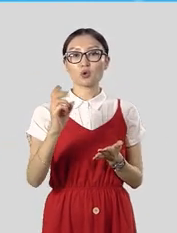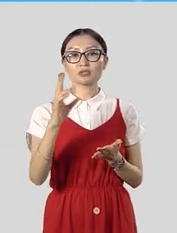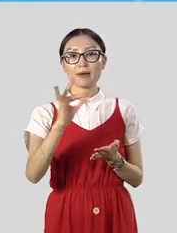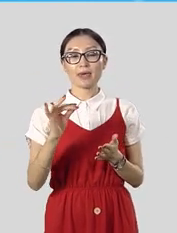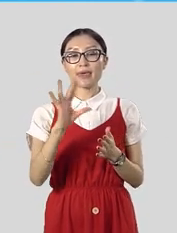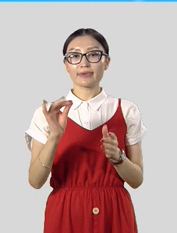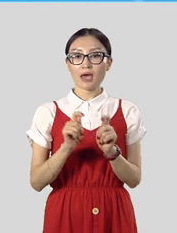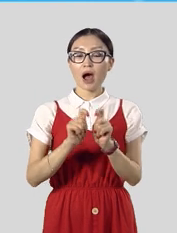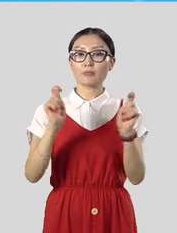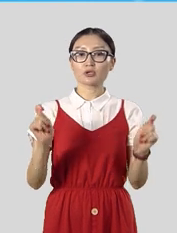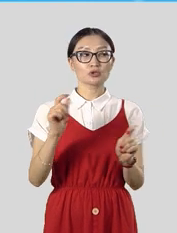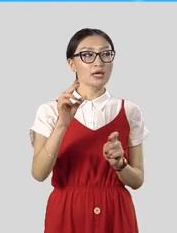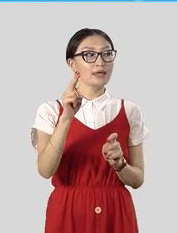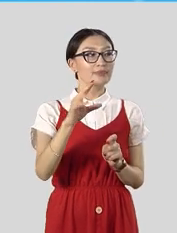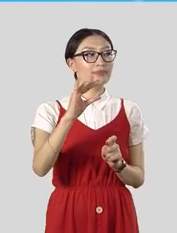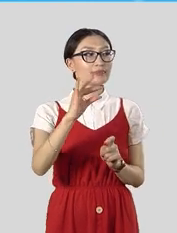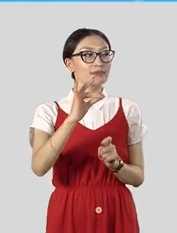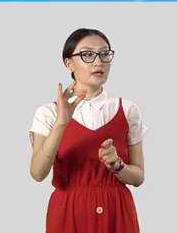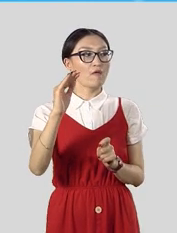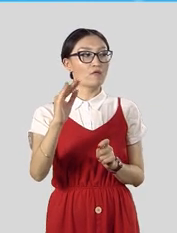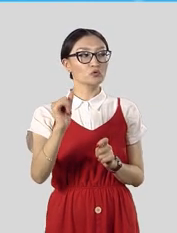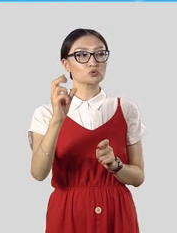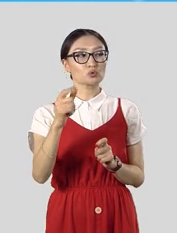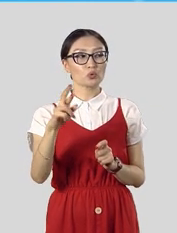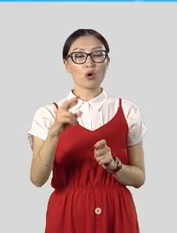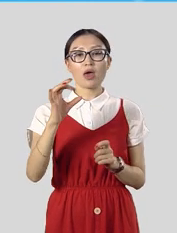и образуют диффузную нервную систему.